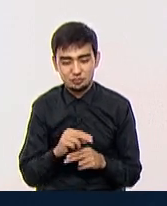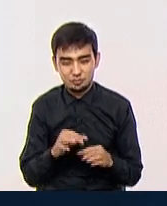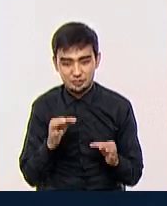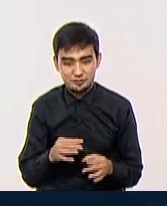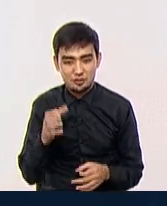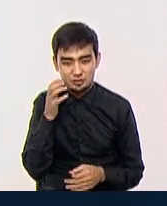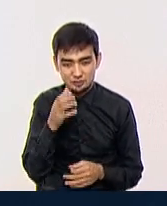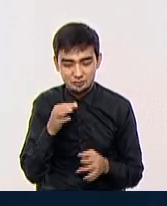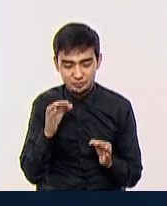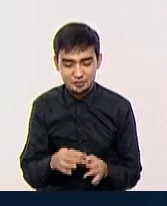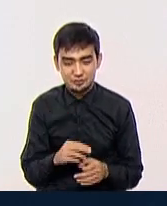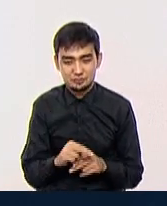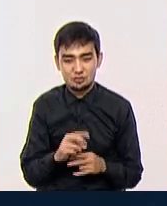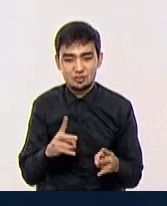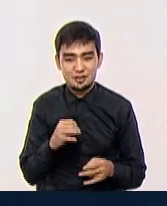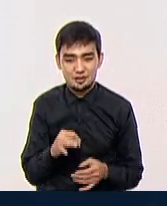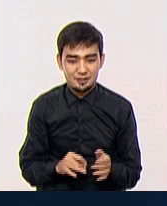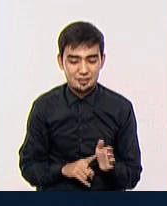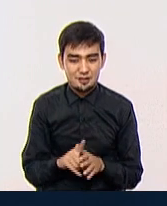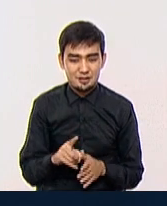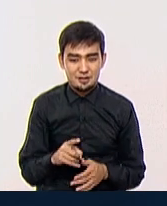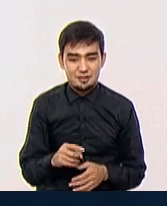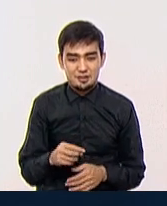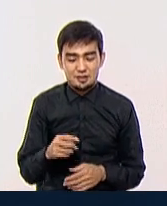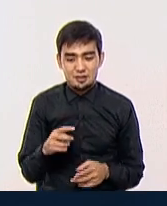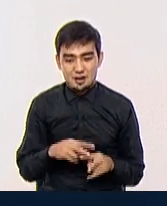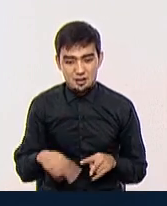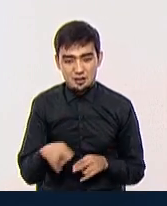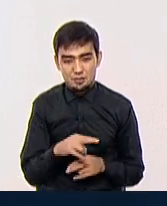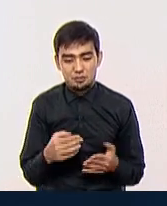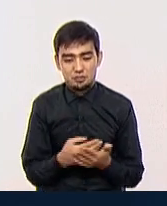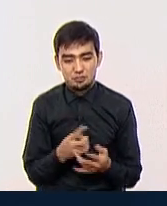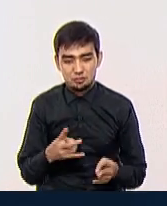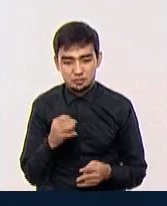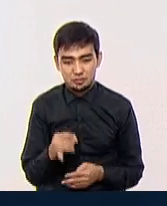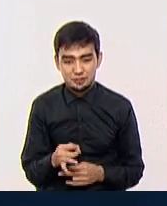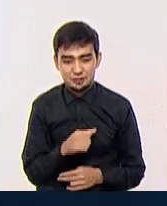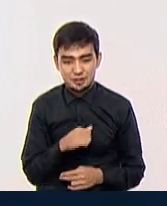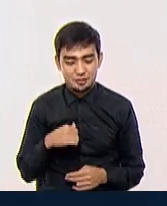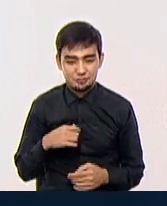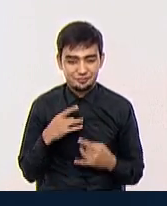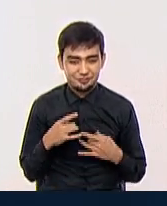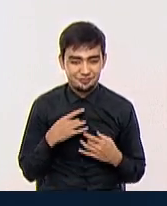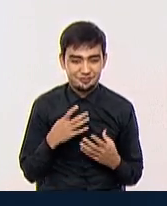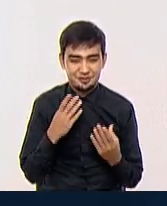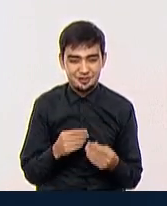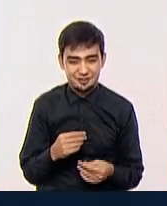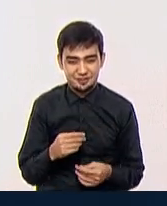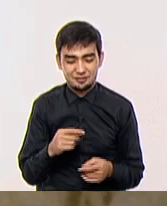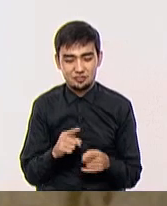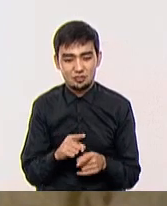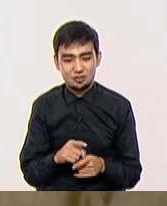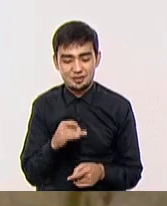все-таки образовательную часть, чтобы люди имели равный доступ к информации, особенно в тех самых депрессивных районах и городах,